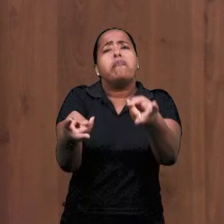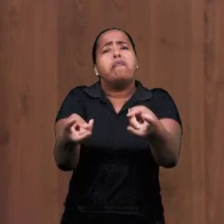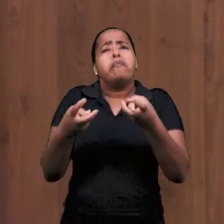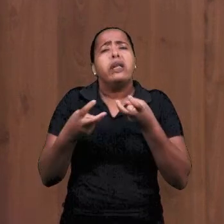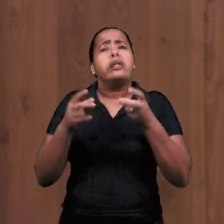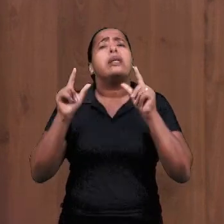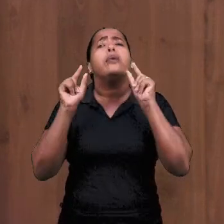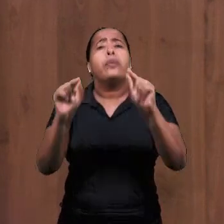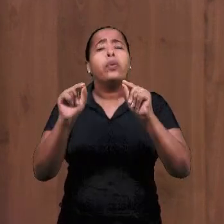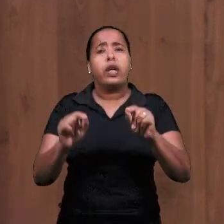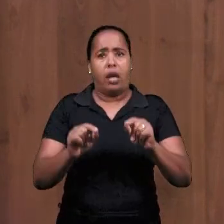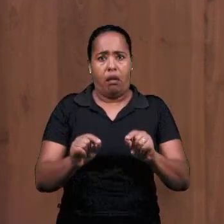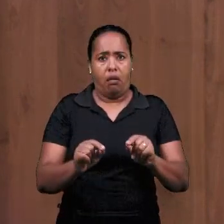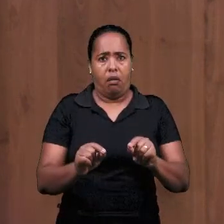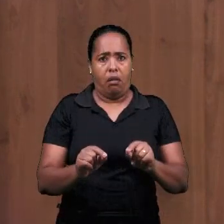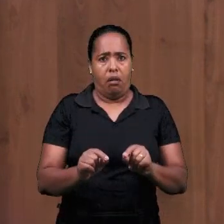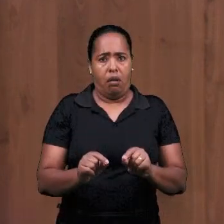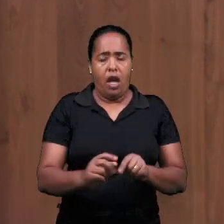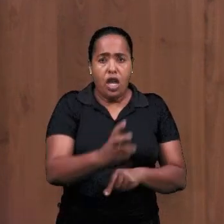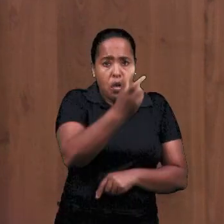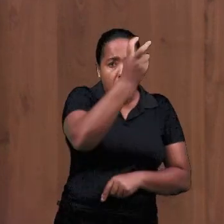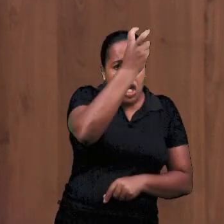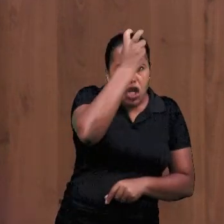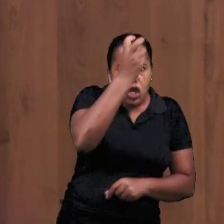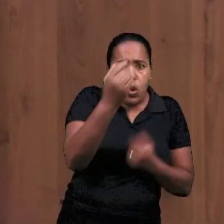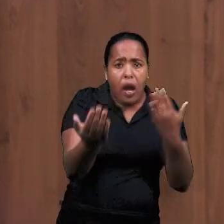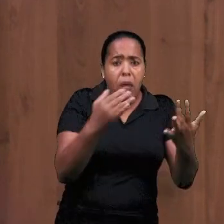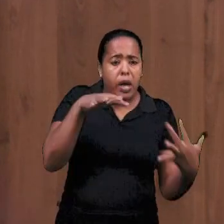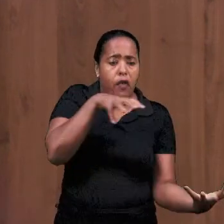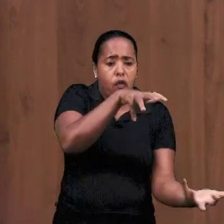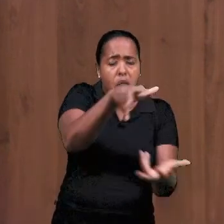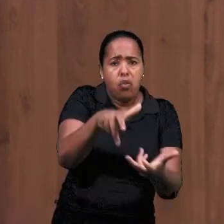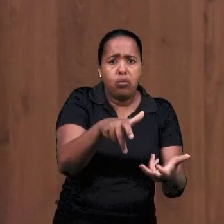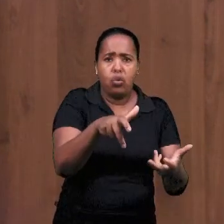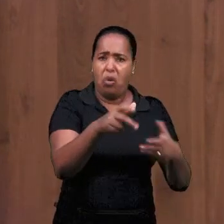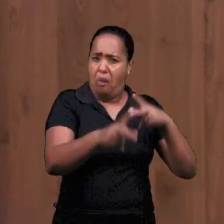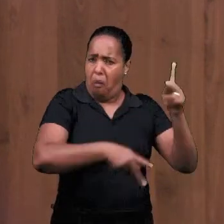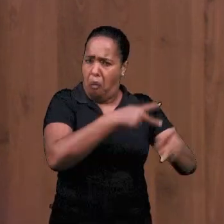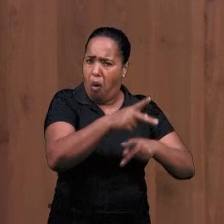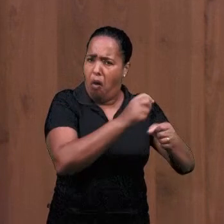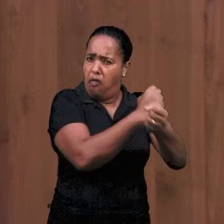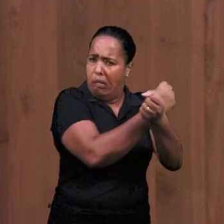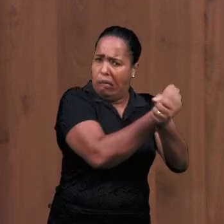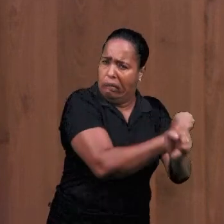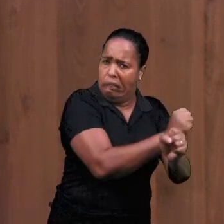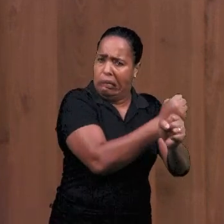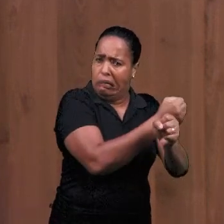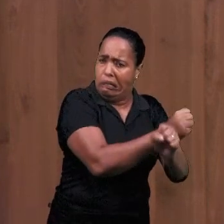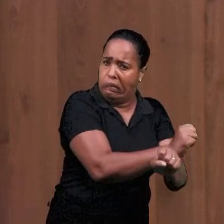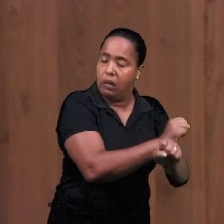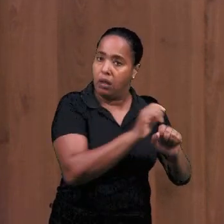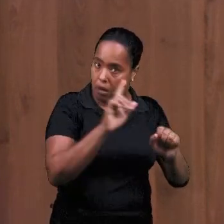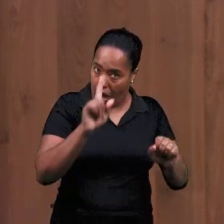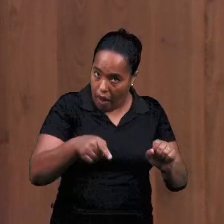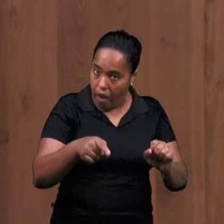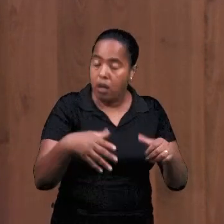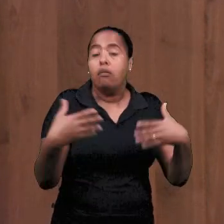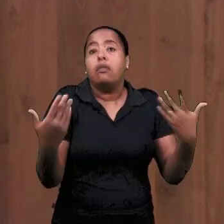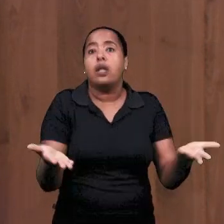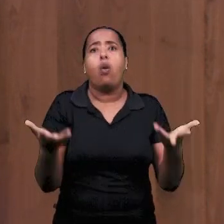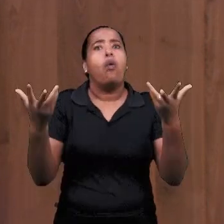monde. Le peuple a été esclave à cette époque. Aujourd'hui, le monde